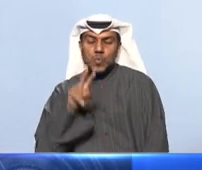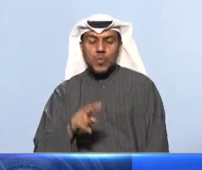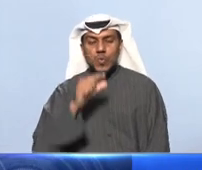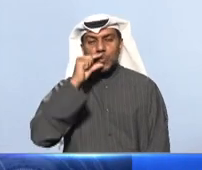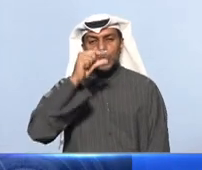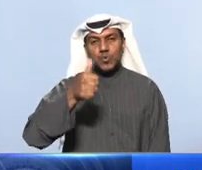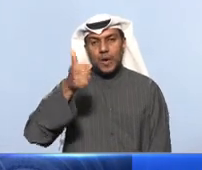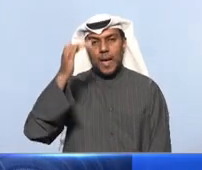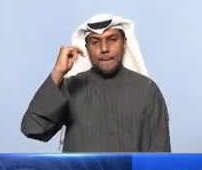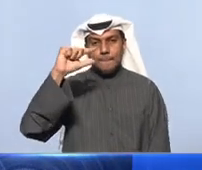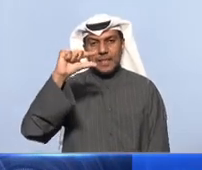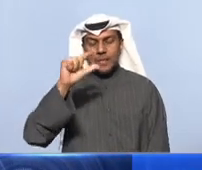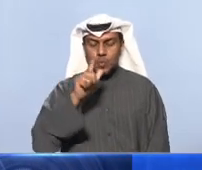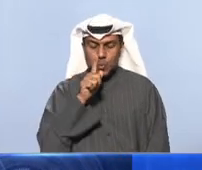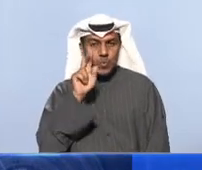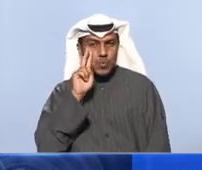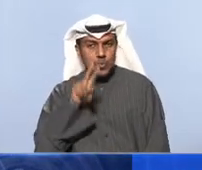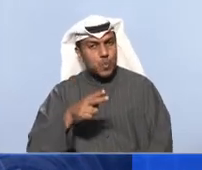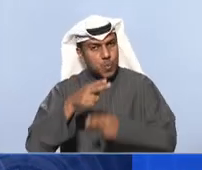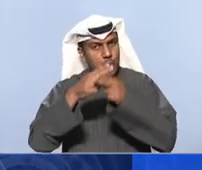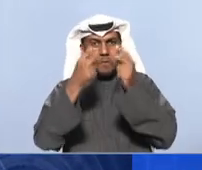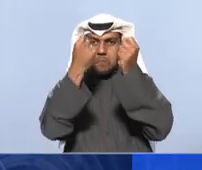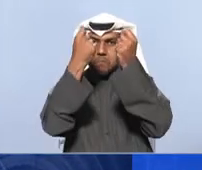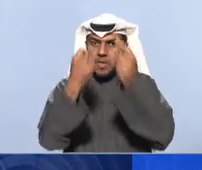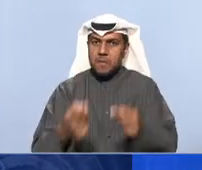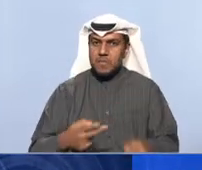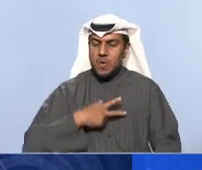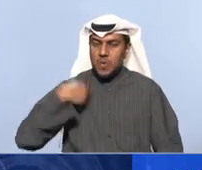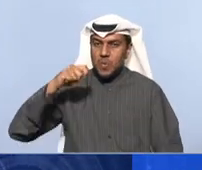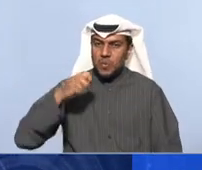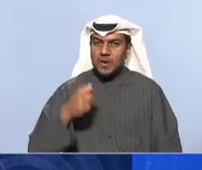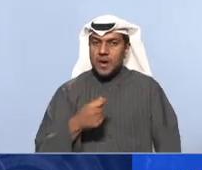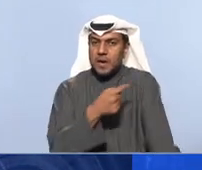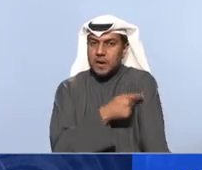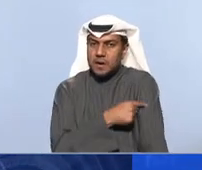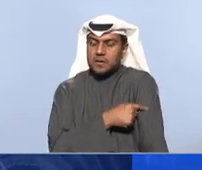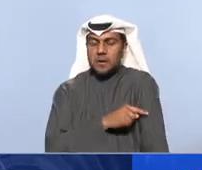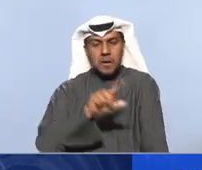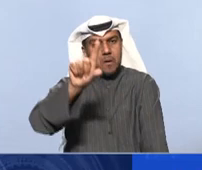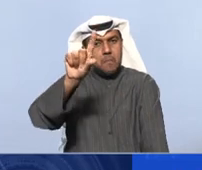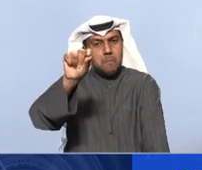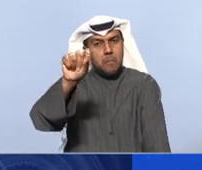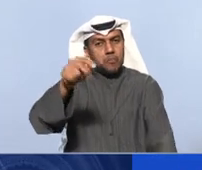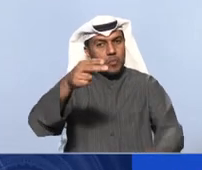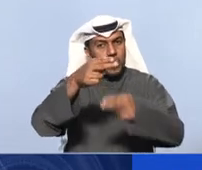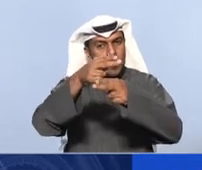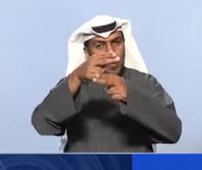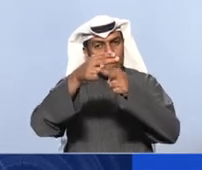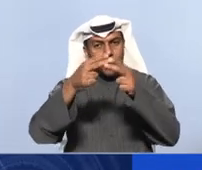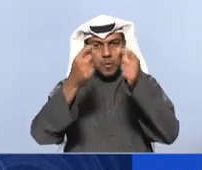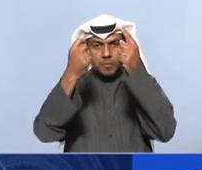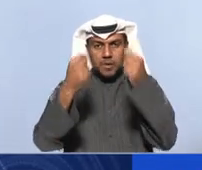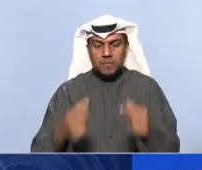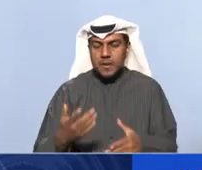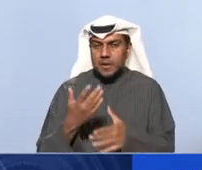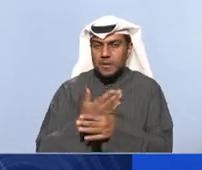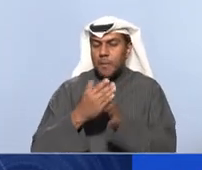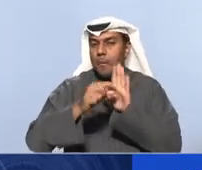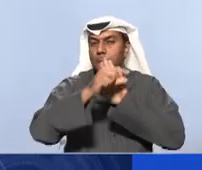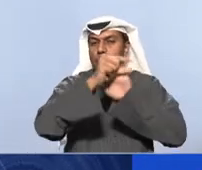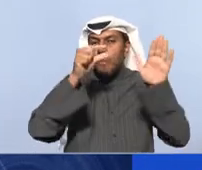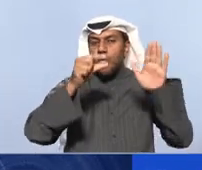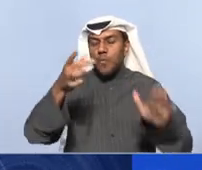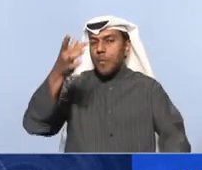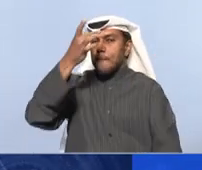أحمد المنظري بالشفافية التي تتعامل بها وزارة الصحة في إدارتها لهذا الملف وهو آخر